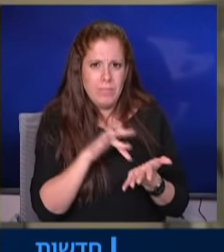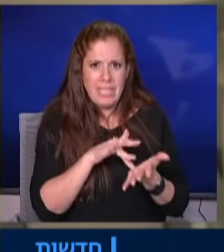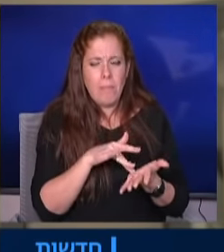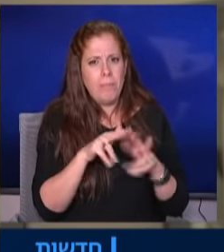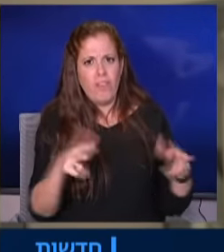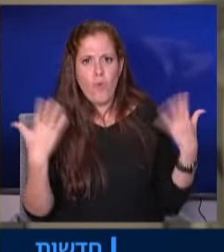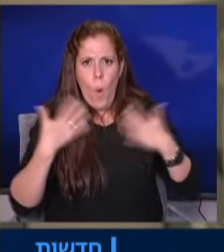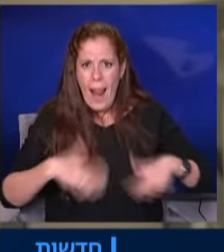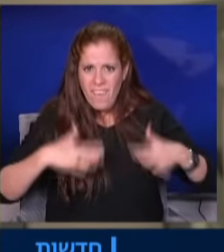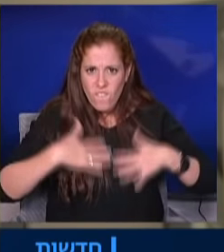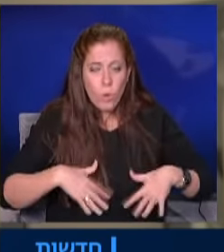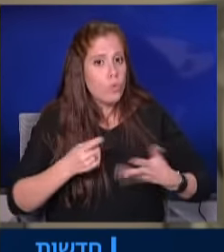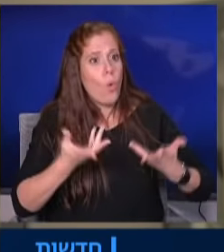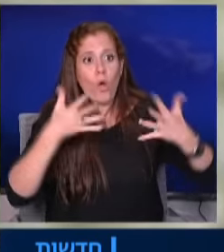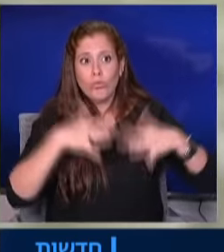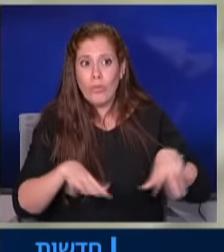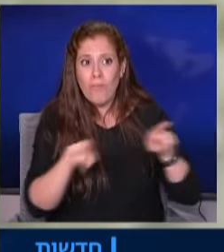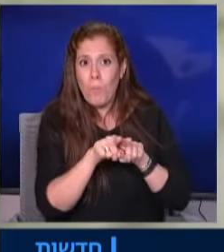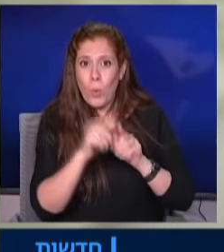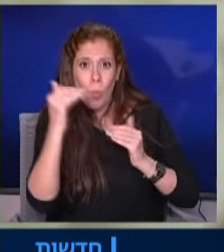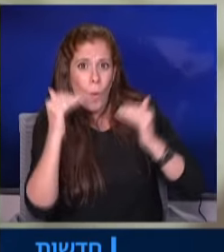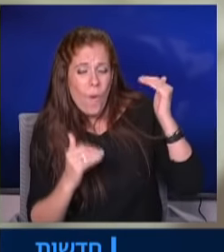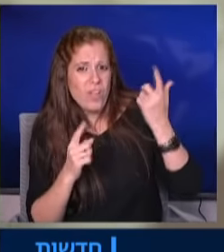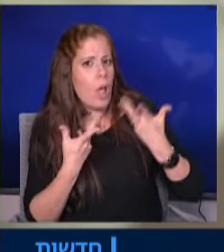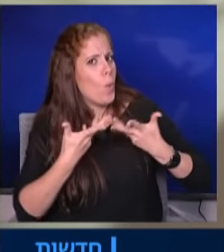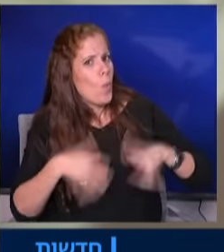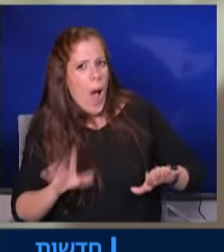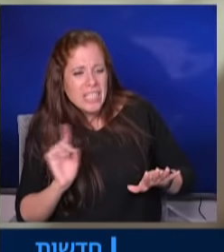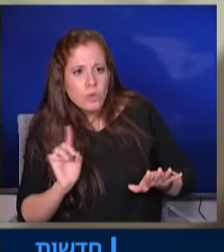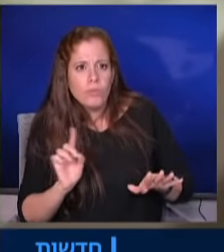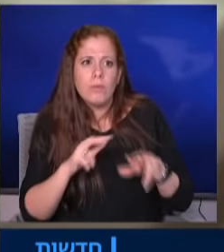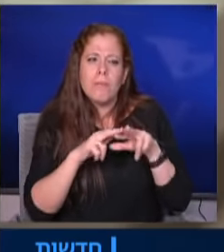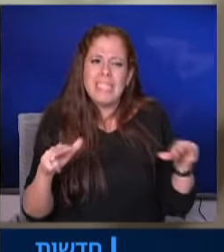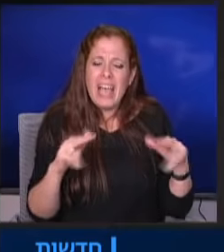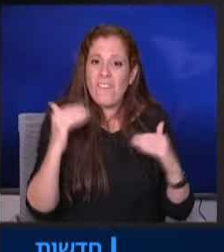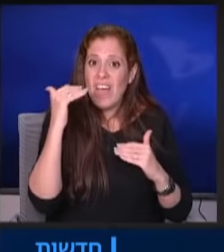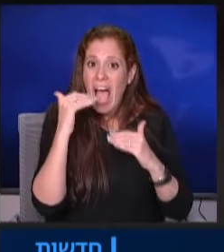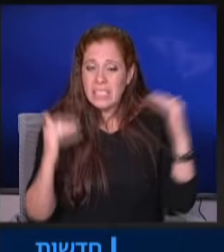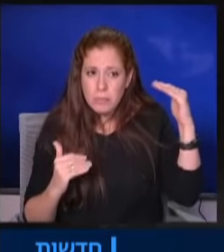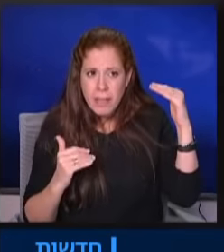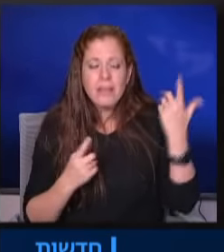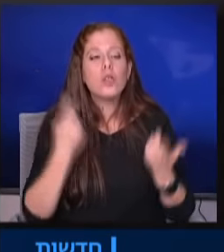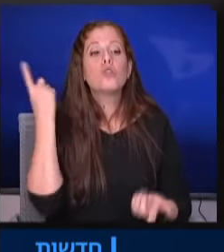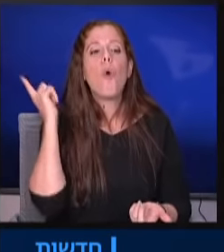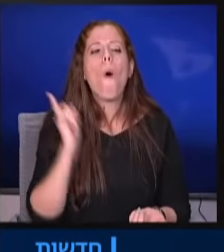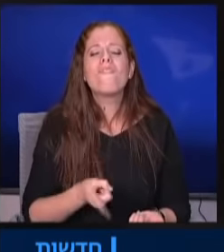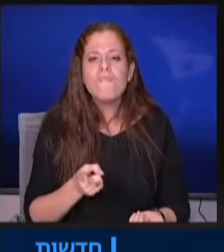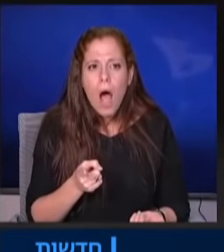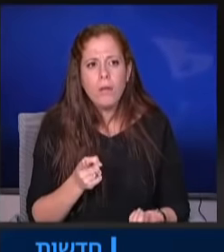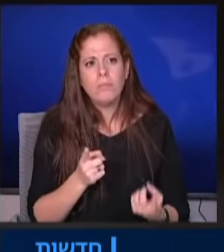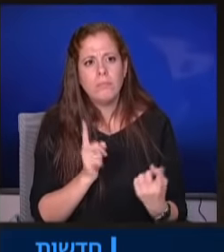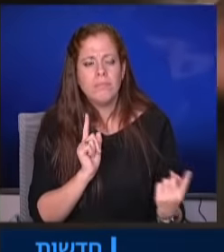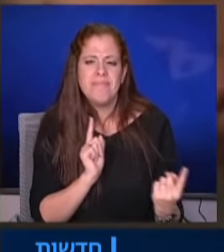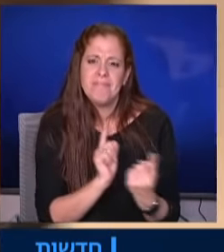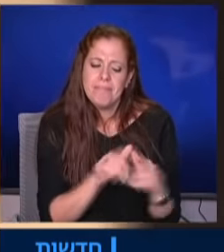שהוא לא יושב באותו גובה איתה, הוא לא חשוף, במצב אסימטרי כזה חלה חובה עלינו לקנות את